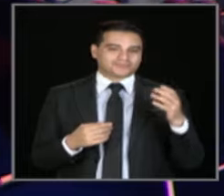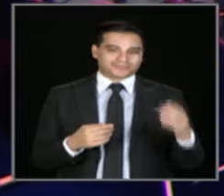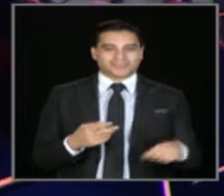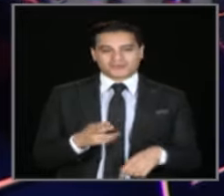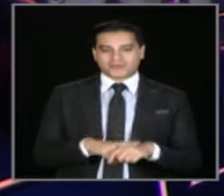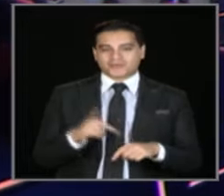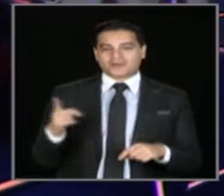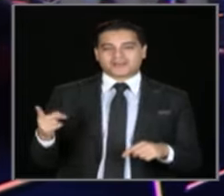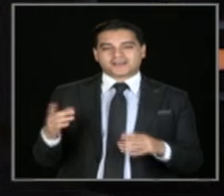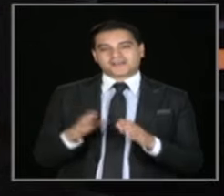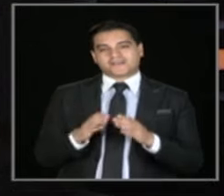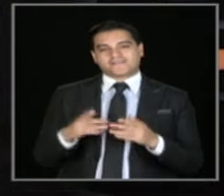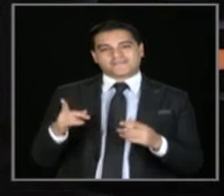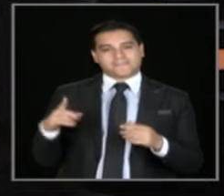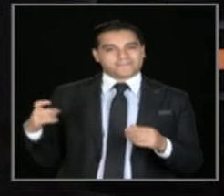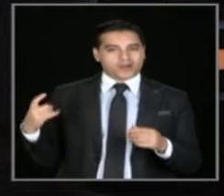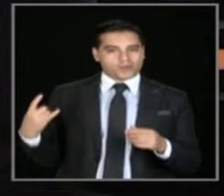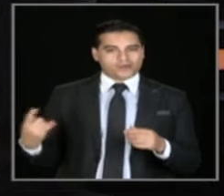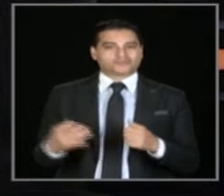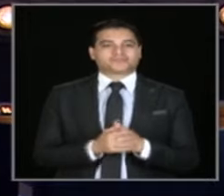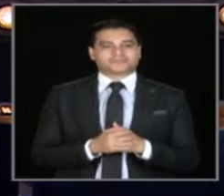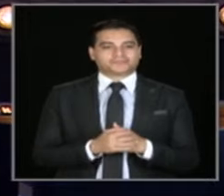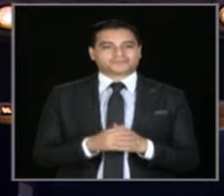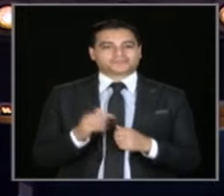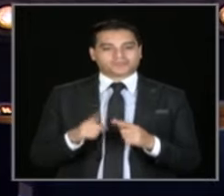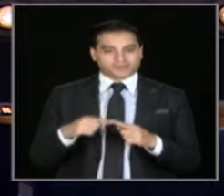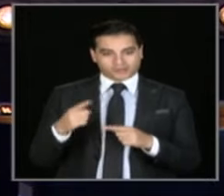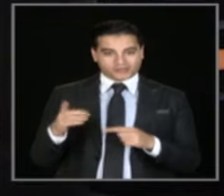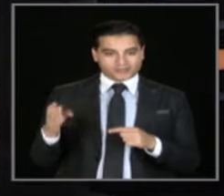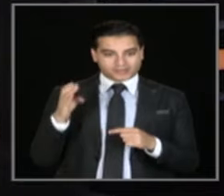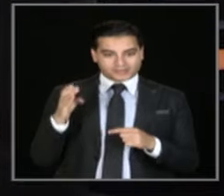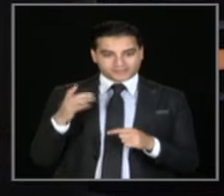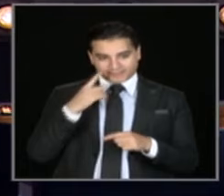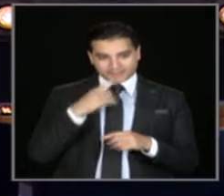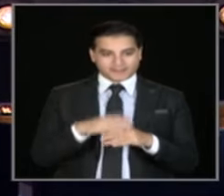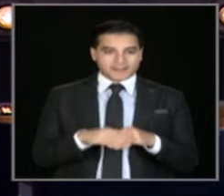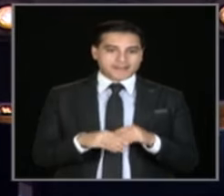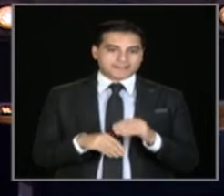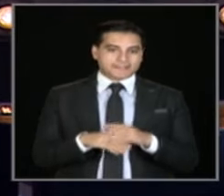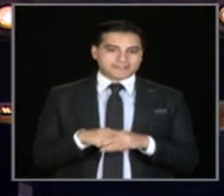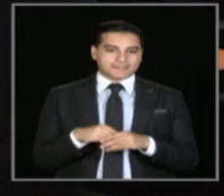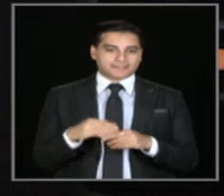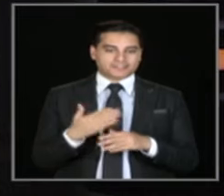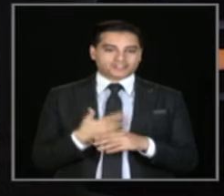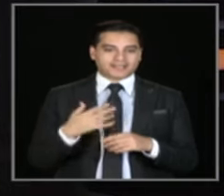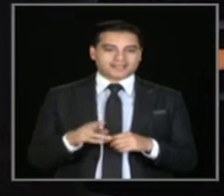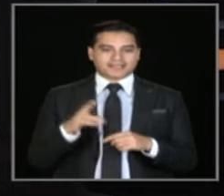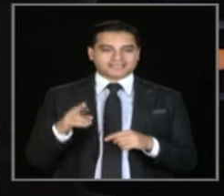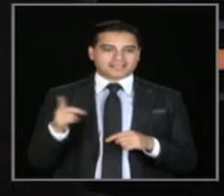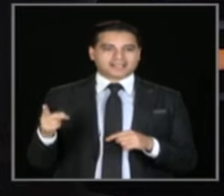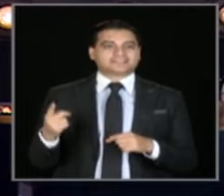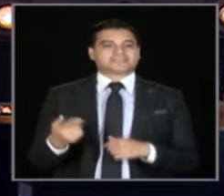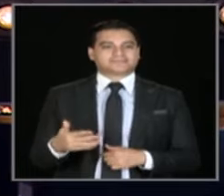غرناطة، كوميكس 110. كانت دي إجابتك يا عمر؟ لا بصراحة، عشان كده سألتك راديو